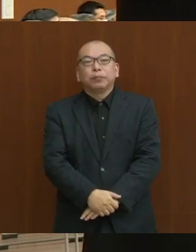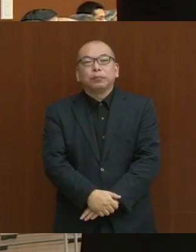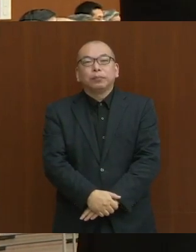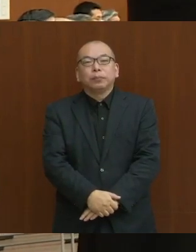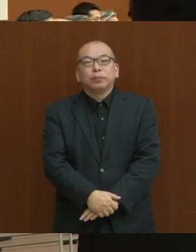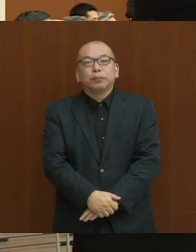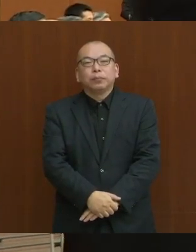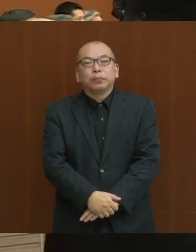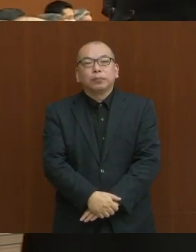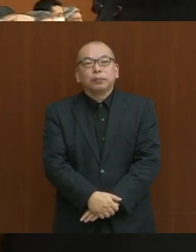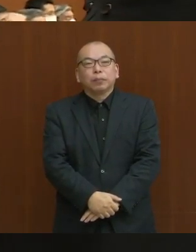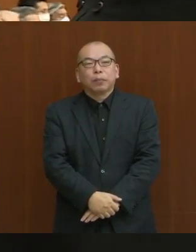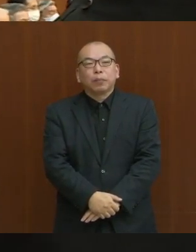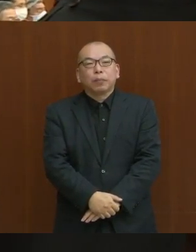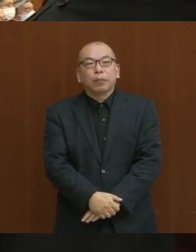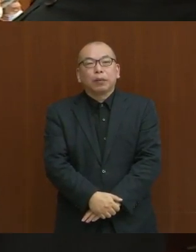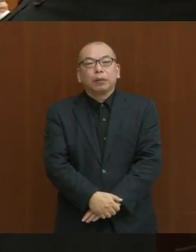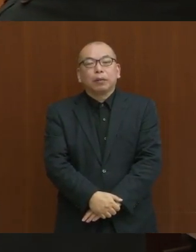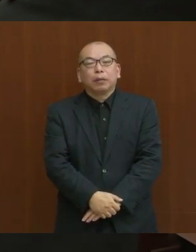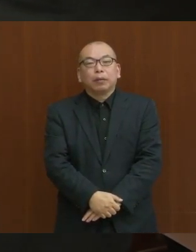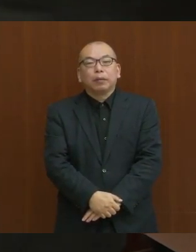はい、おめでとうございます。